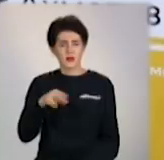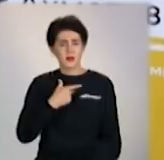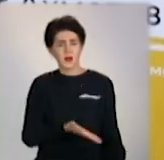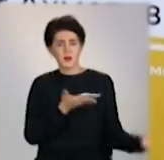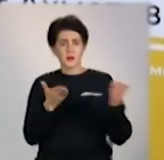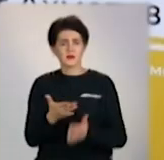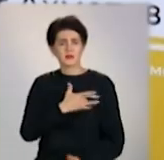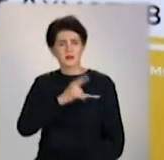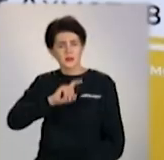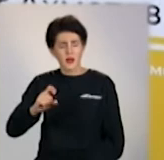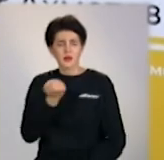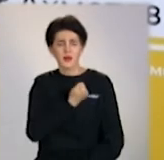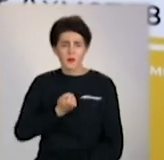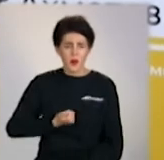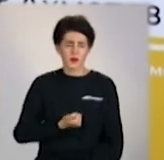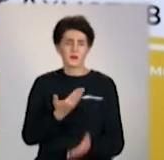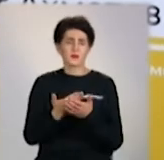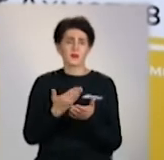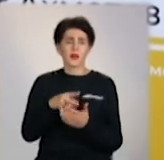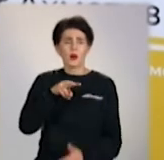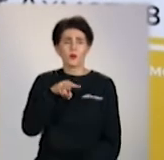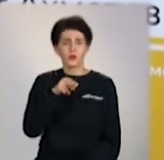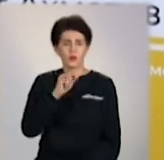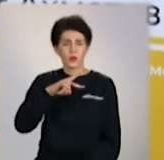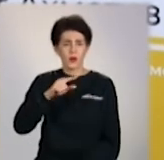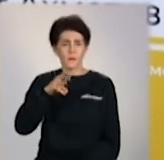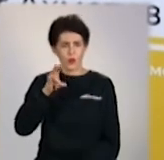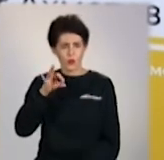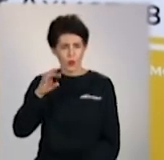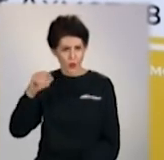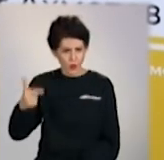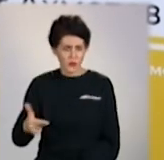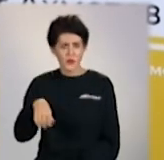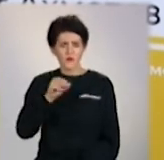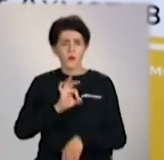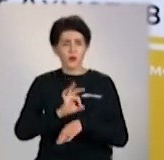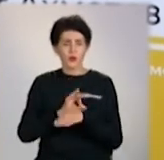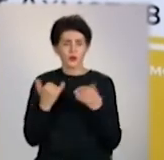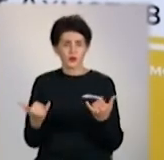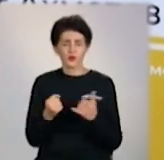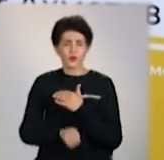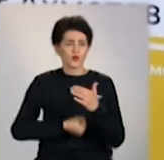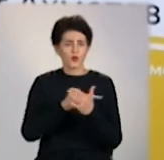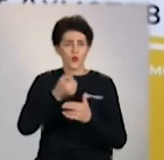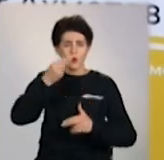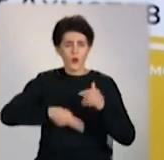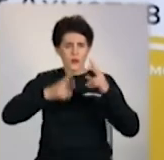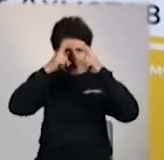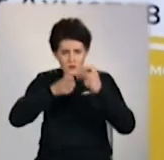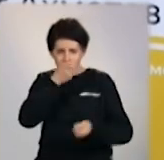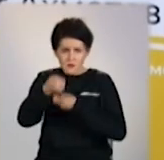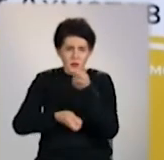і терапевтів, і пульмонологів? Тому що, по-перше, хвороба досі до кінця не вивчена і невідома,